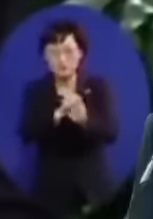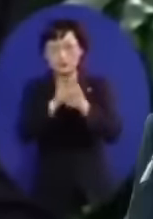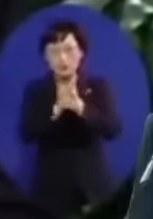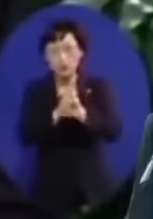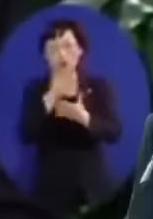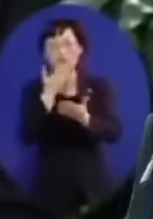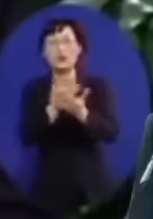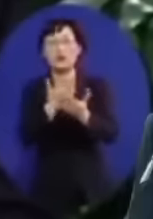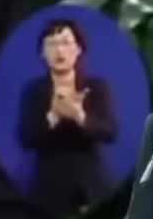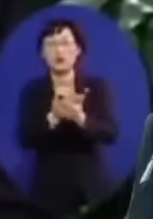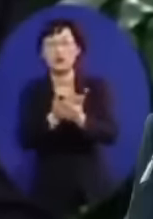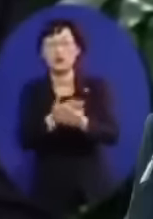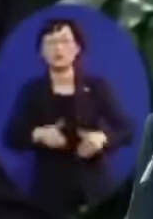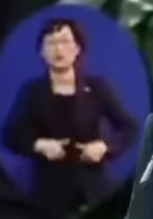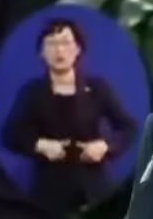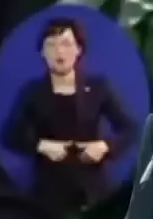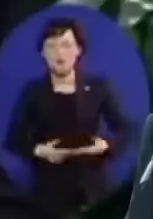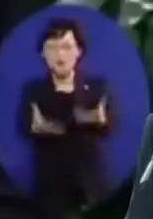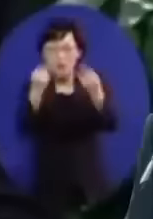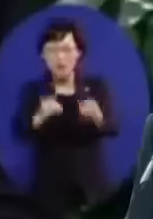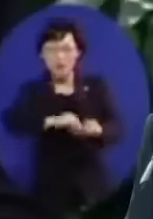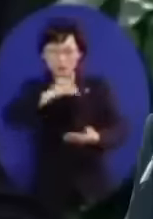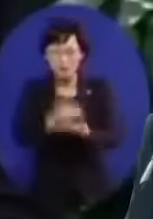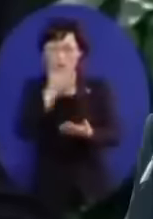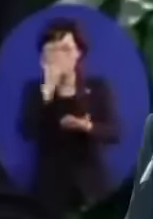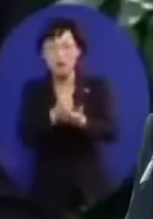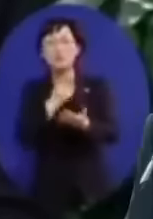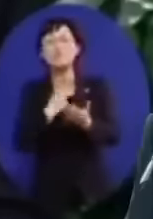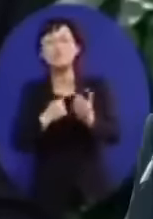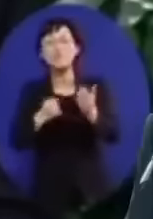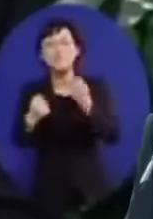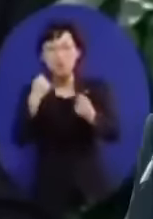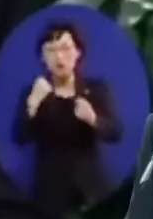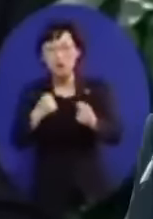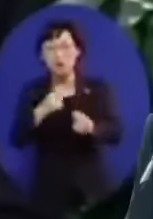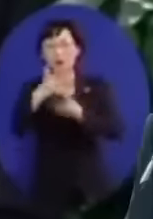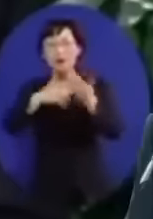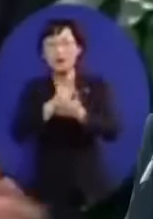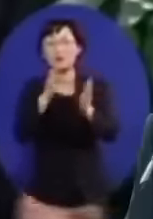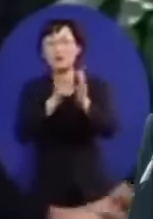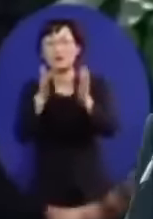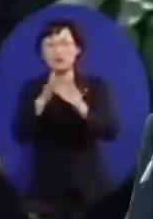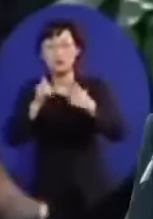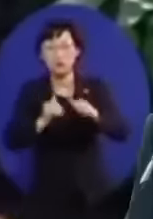우리가 그 많은 죄를 지었는데도 불구하고 우리 하나님이 예수님을 보내셔서